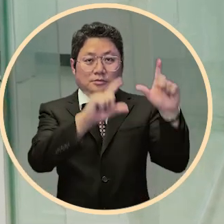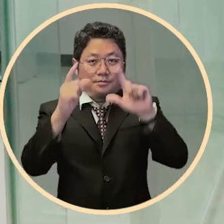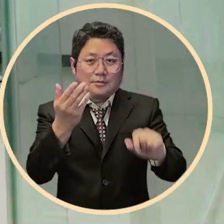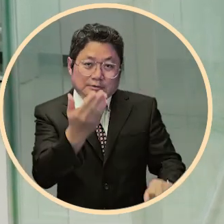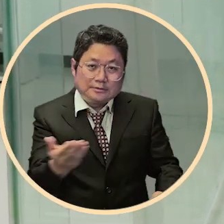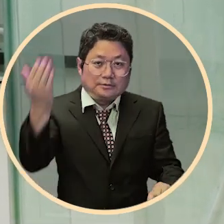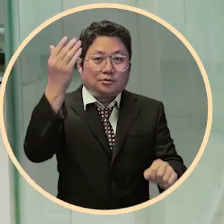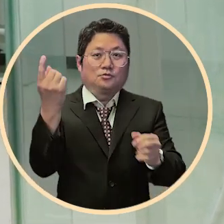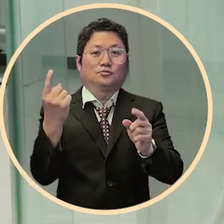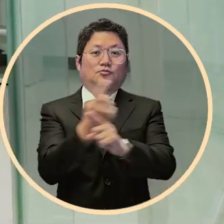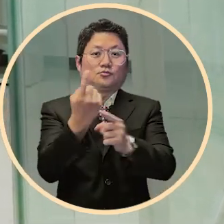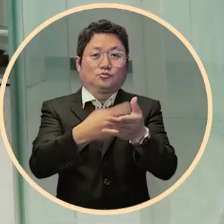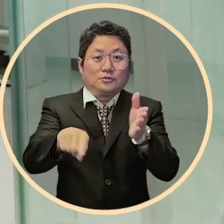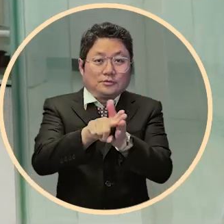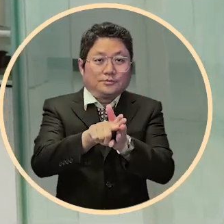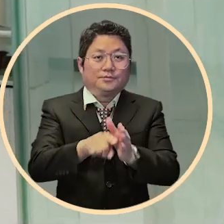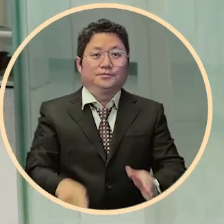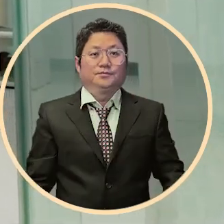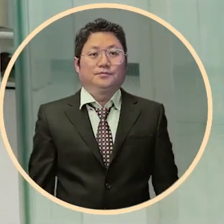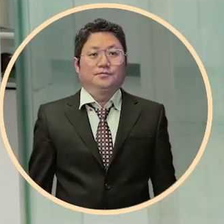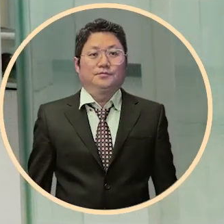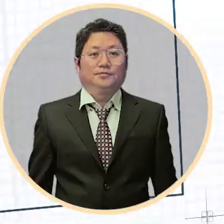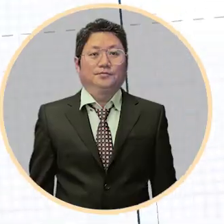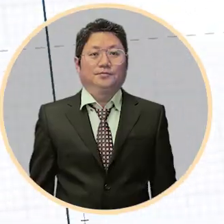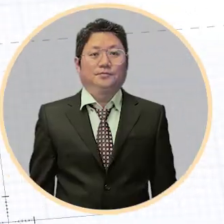장애인의 건강과 삶의 질 개선을 위해